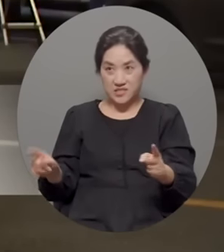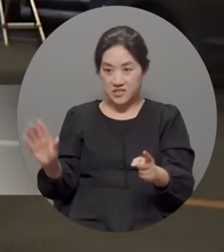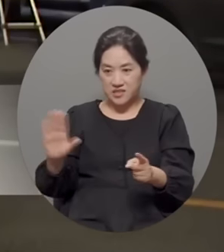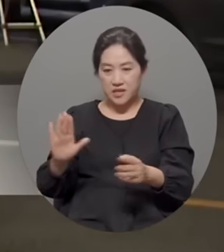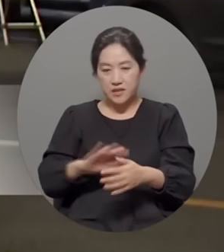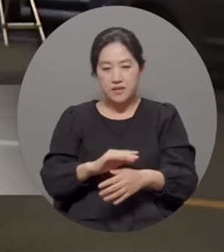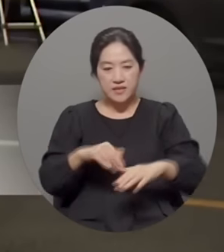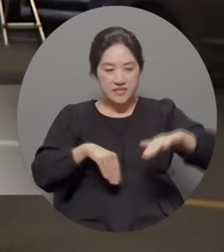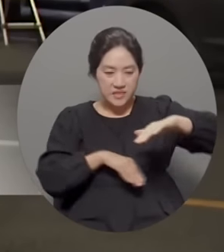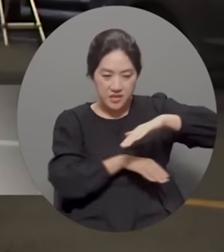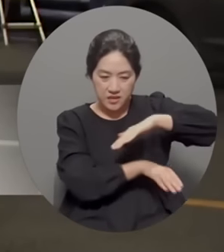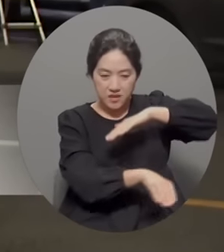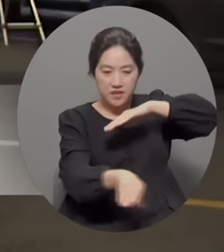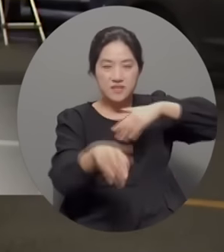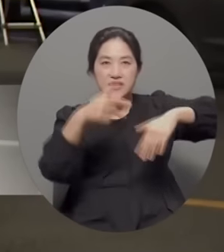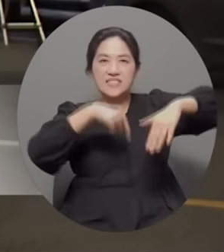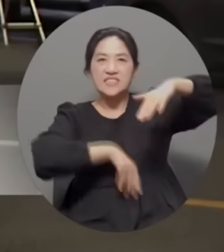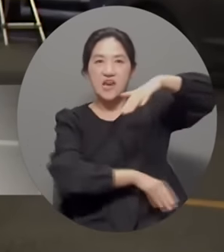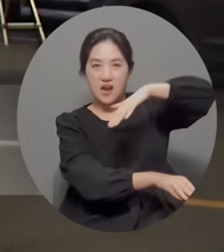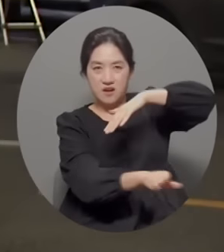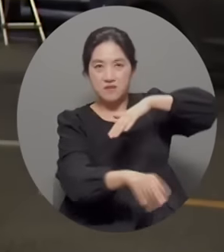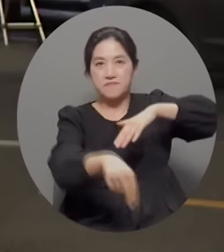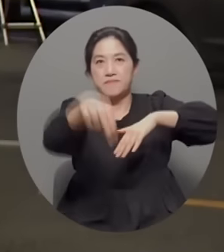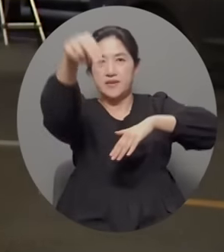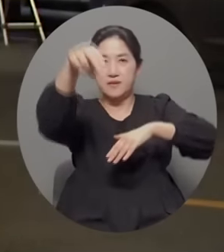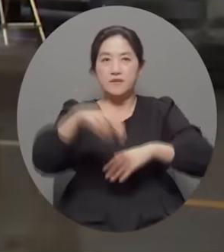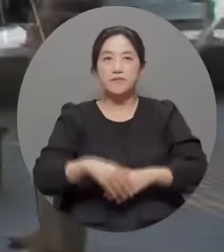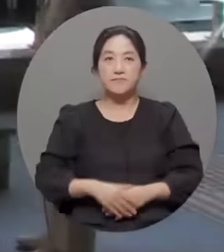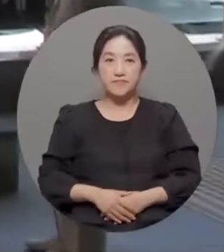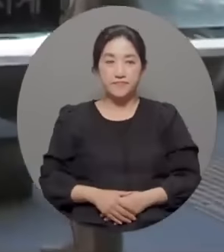차량에 탑승한 채 지하주차장으로 진입했습니다.